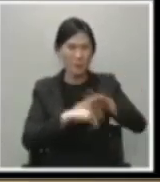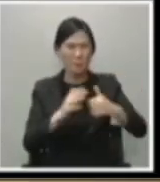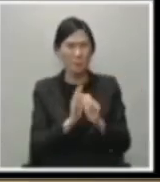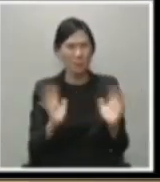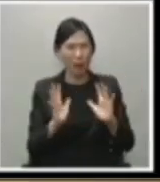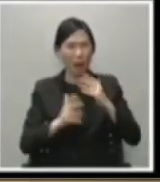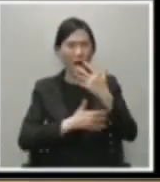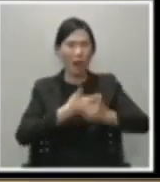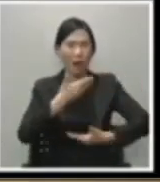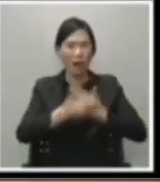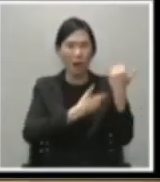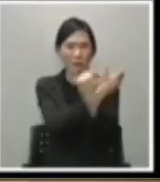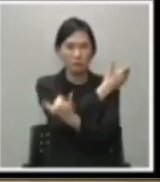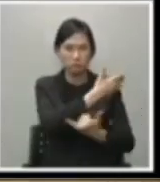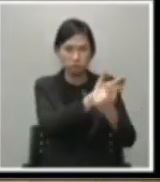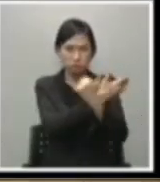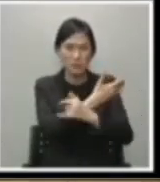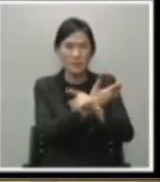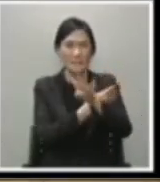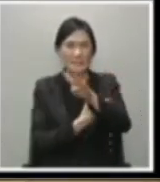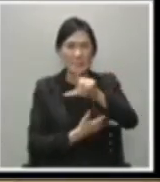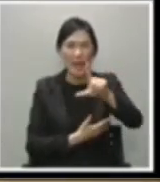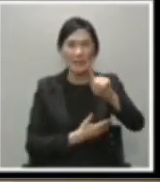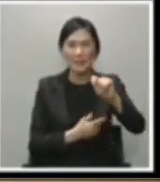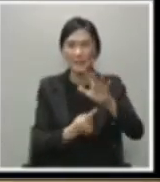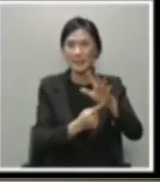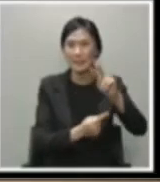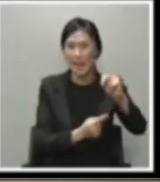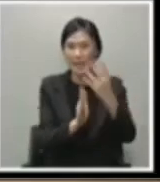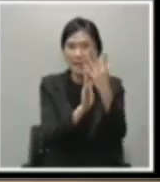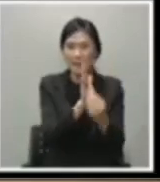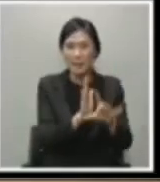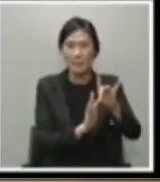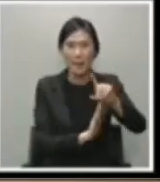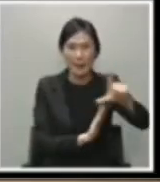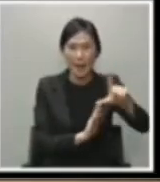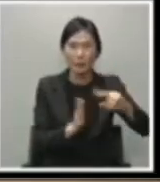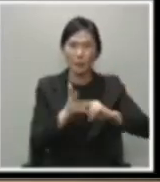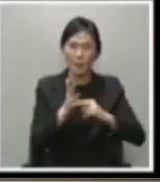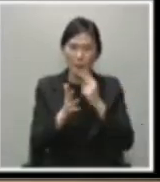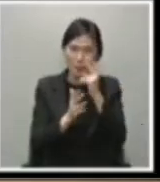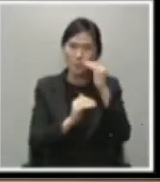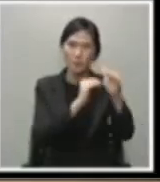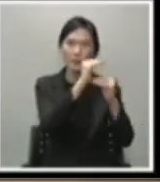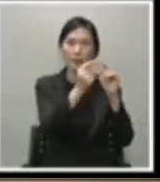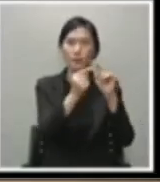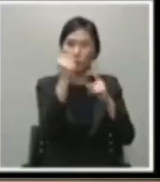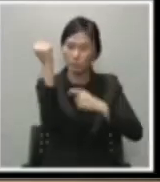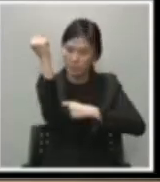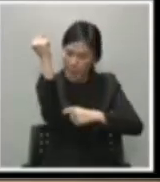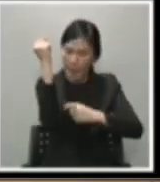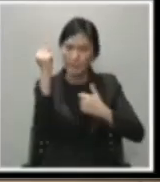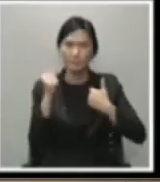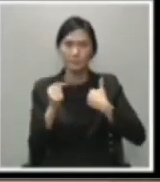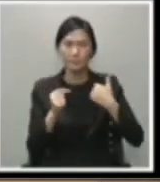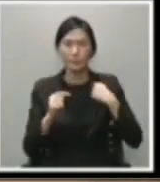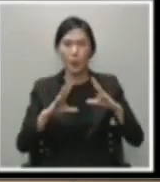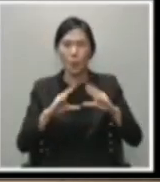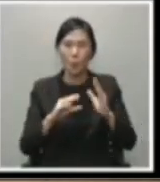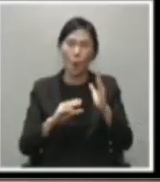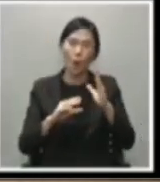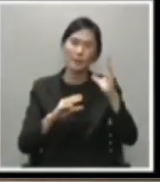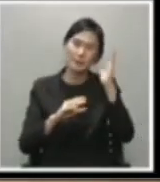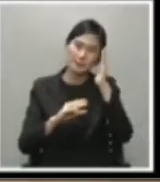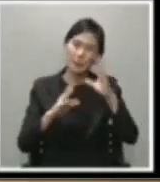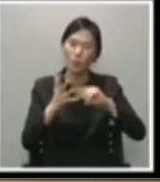ทศนี่4ล้านตันเหลือ8ล้านตันต้องยกระดับยางครับหมอนยางที่นอนยาง